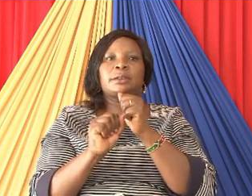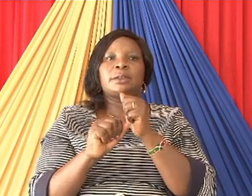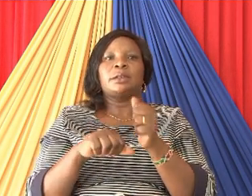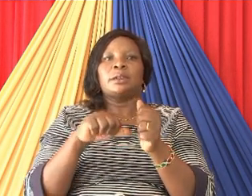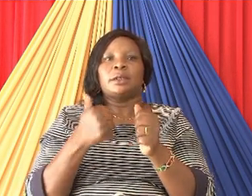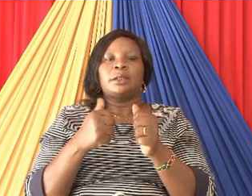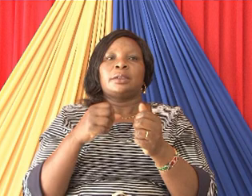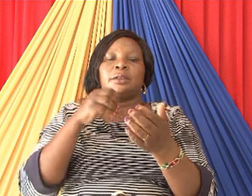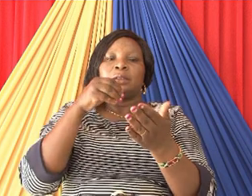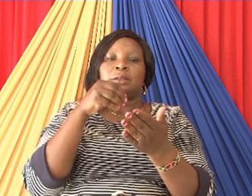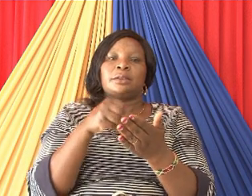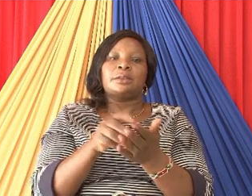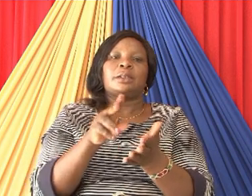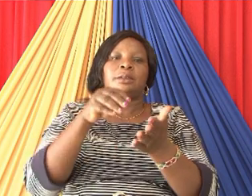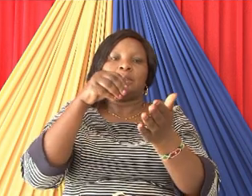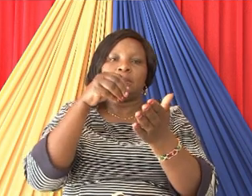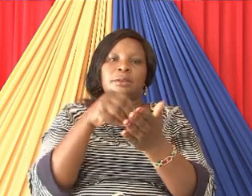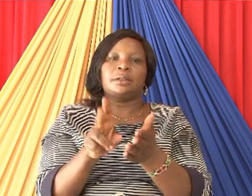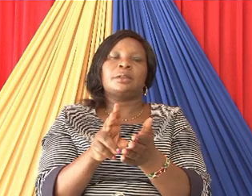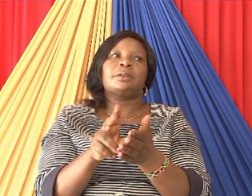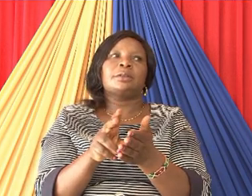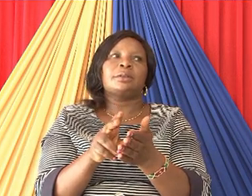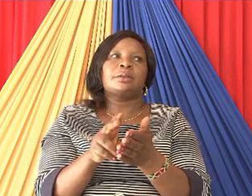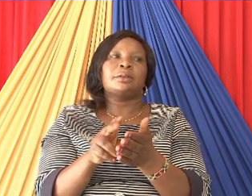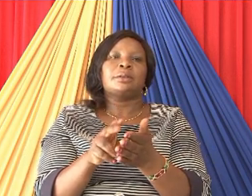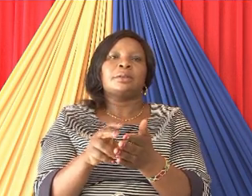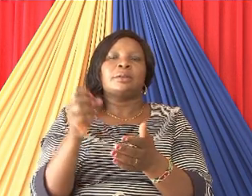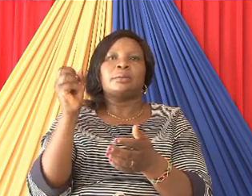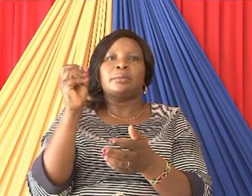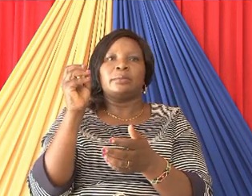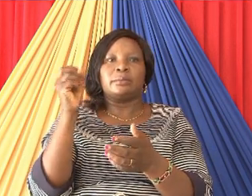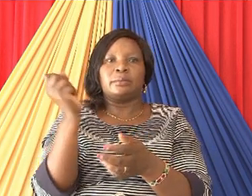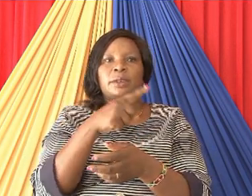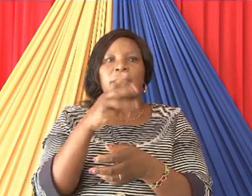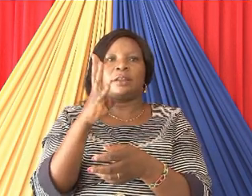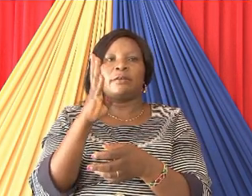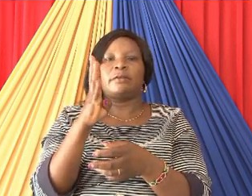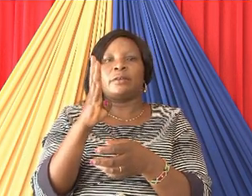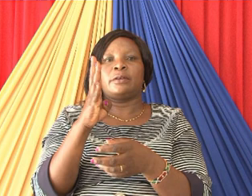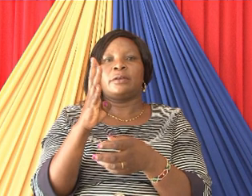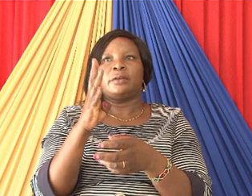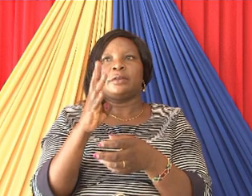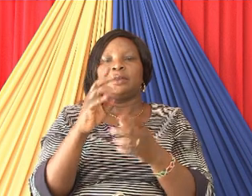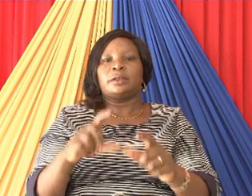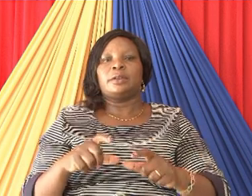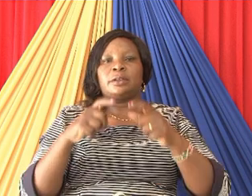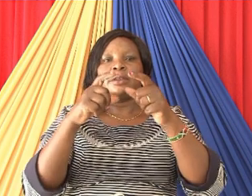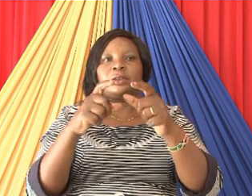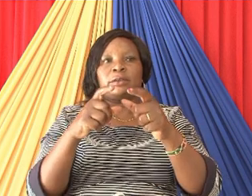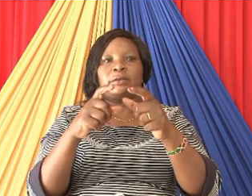kutuma Thanksgiving offering. Kumbuka mwezi wa nne tumekuwa na mwezi wa Thanksgiving na